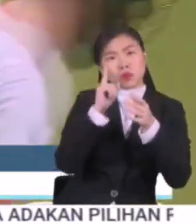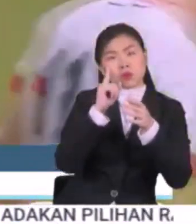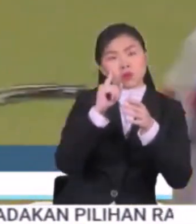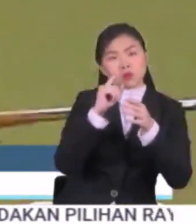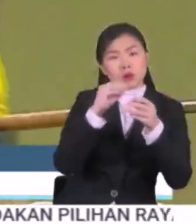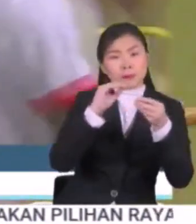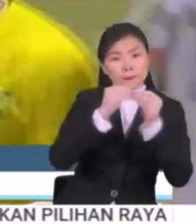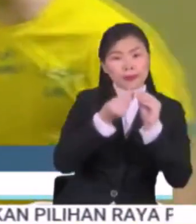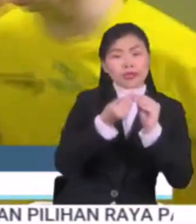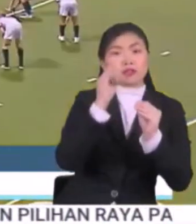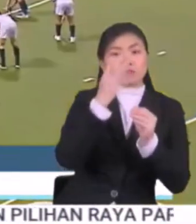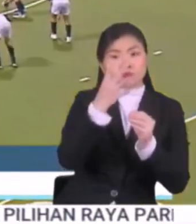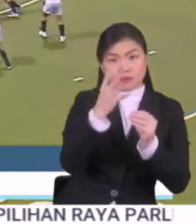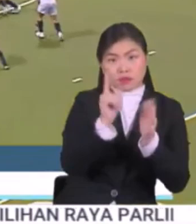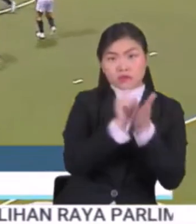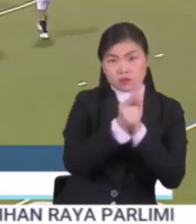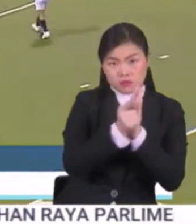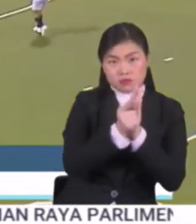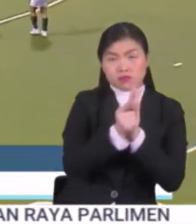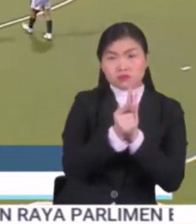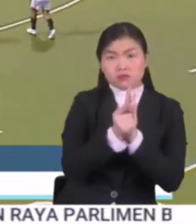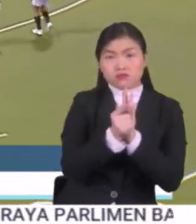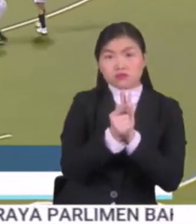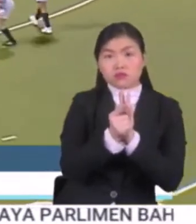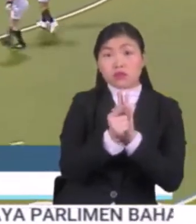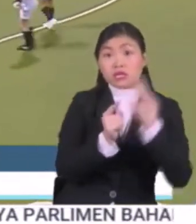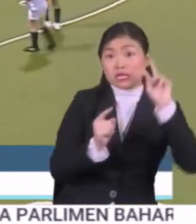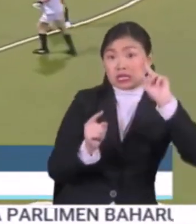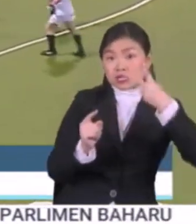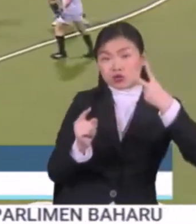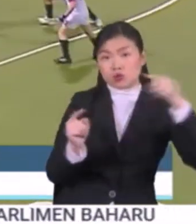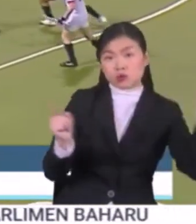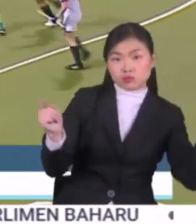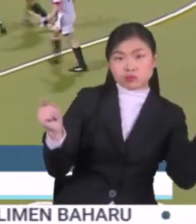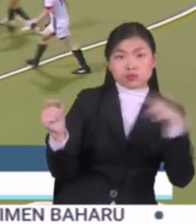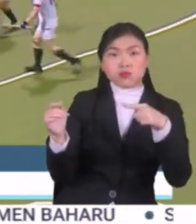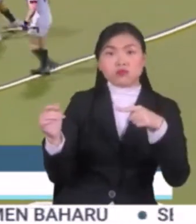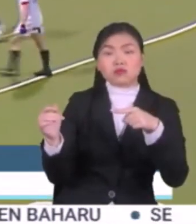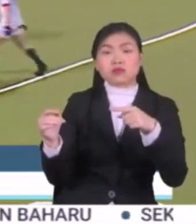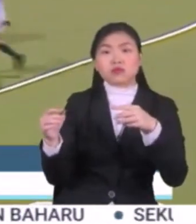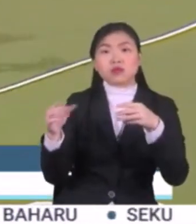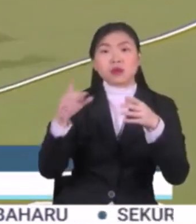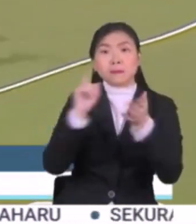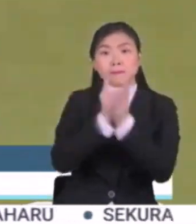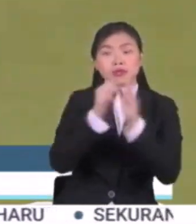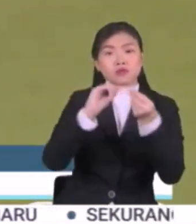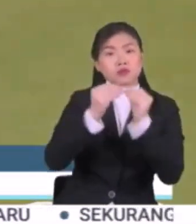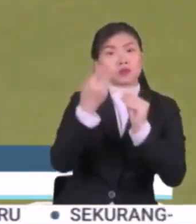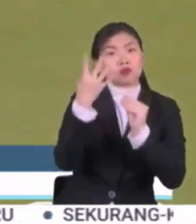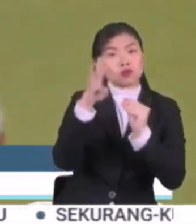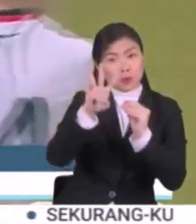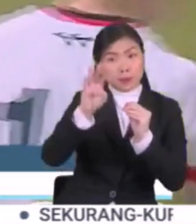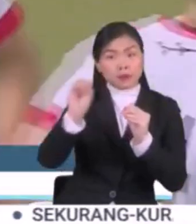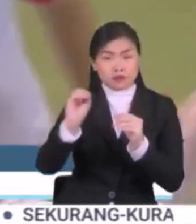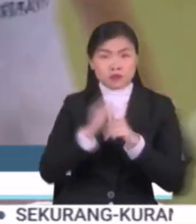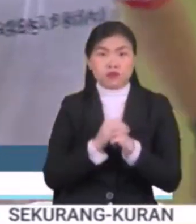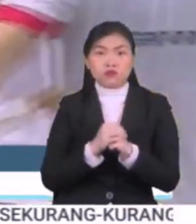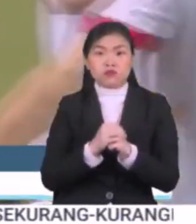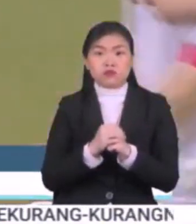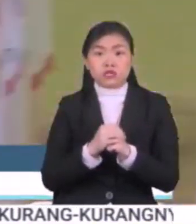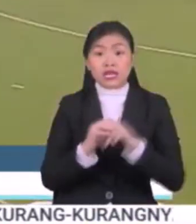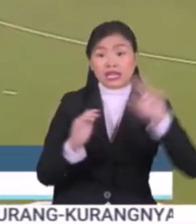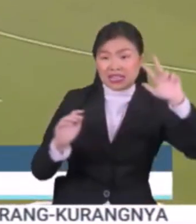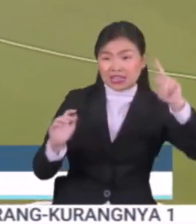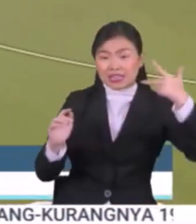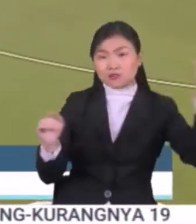seminit kemudian. Jaringan penyamaan Great Britain hadir pada suku ketiga melalui jaringan Alex Chihota pada minit ke-40. Gol